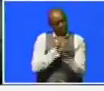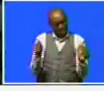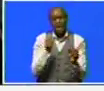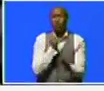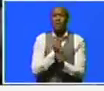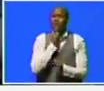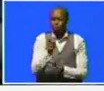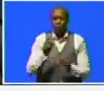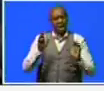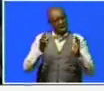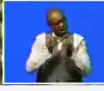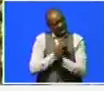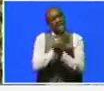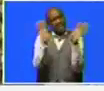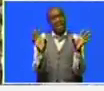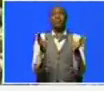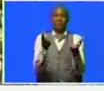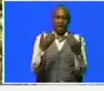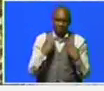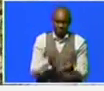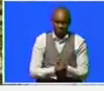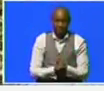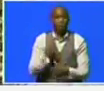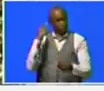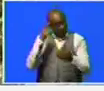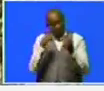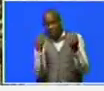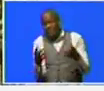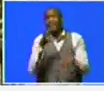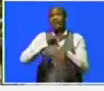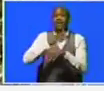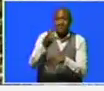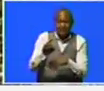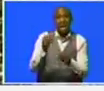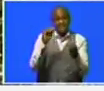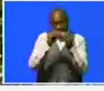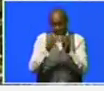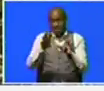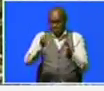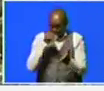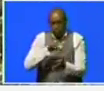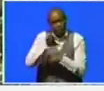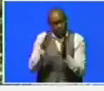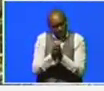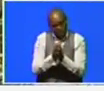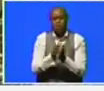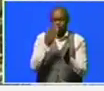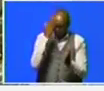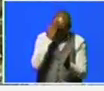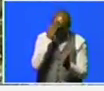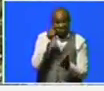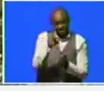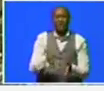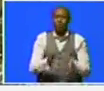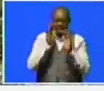kuhakikisha uwazi wa matayarisho haya. Tujue zile ambazo zimefika ni kiasi gani, serial numbers tuzichukue, na nafikiri hiyo ni